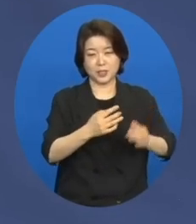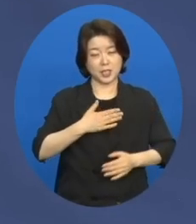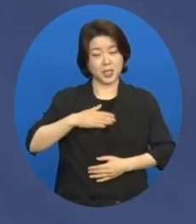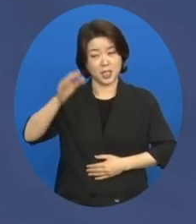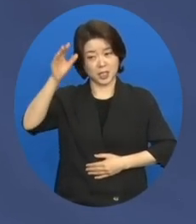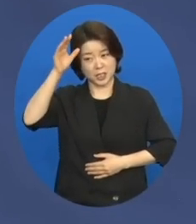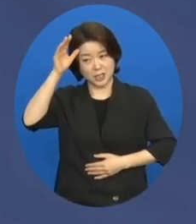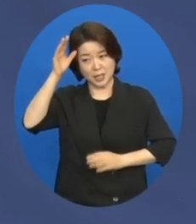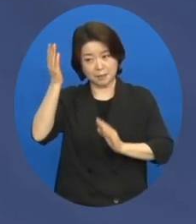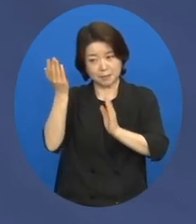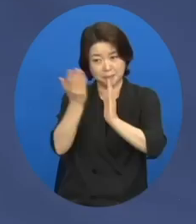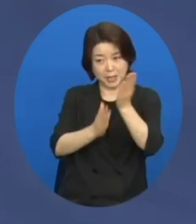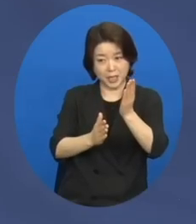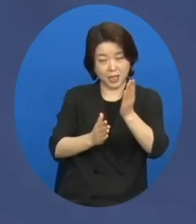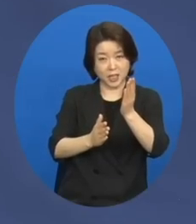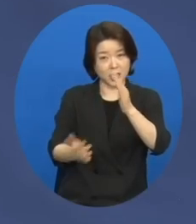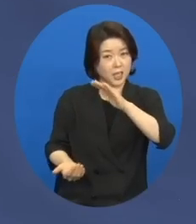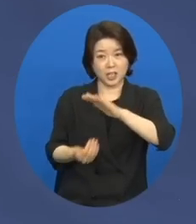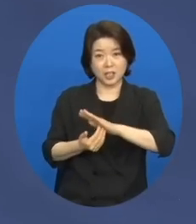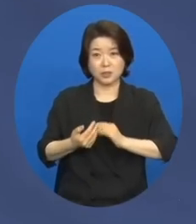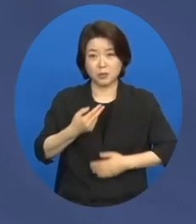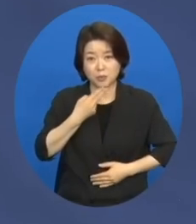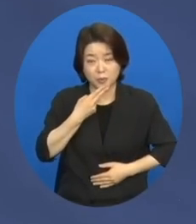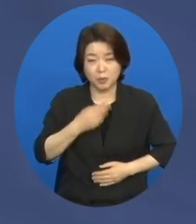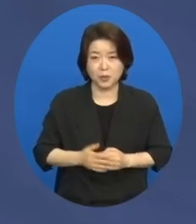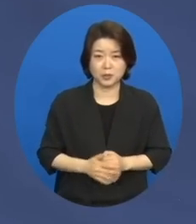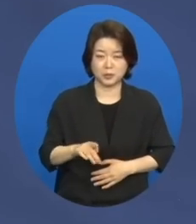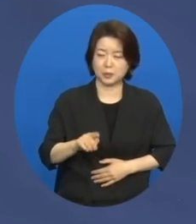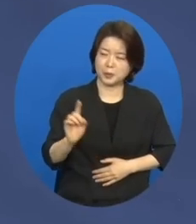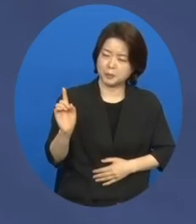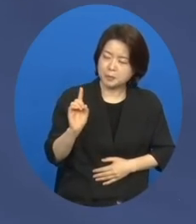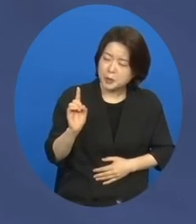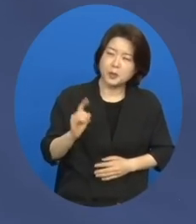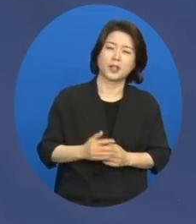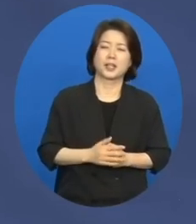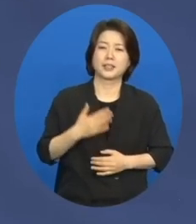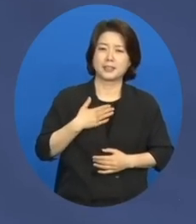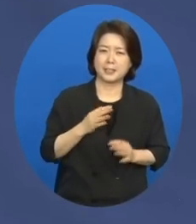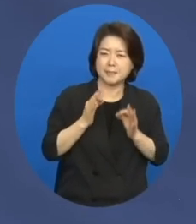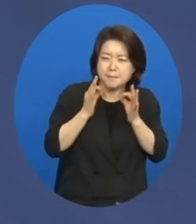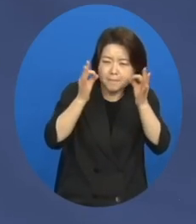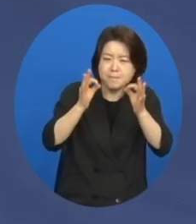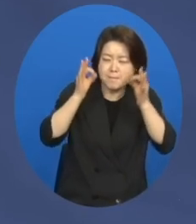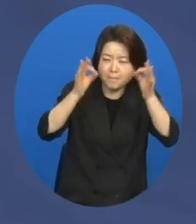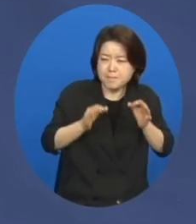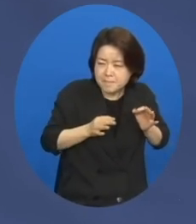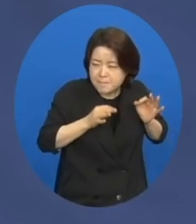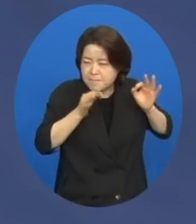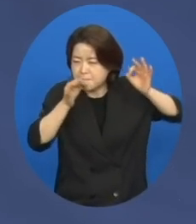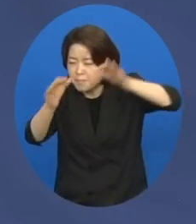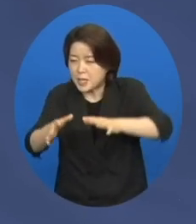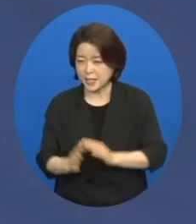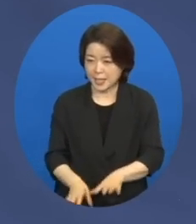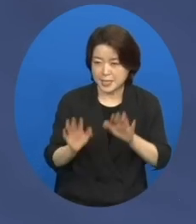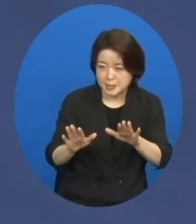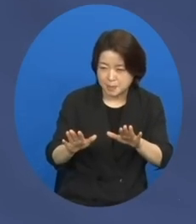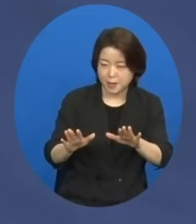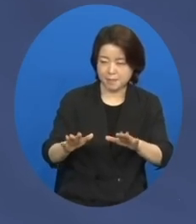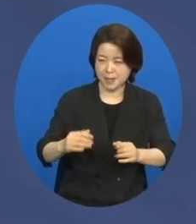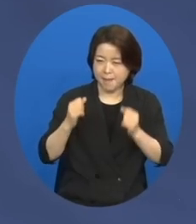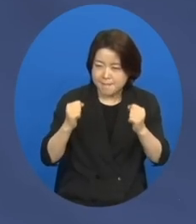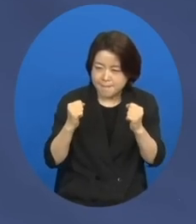바가 이루어지지 않고, 그리고 또 한껏 에너지를 쏟았는데 이번만큼은 하고 막